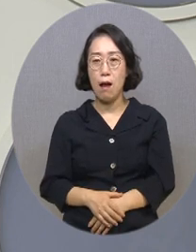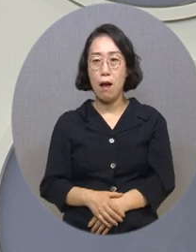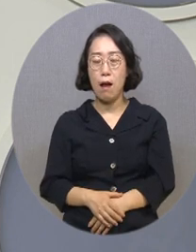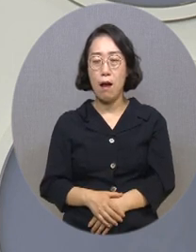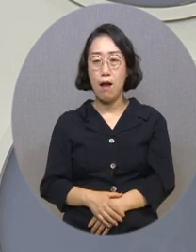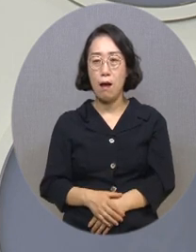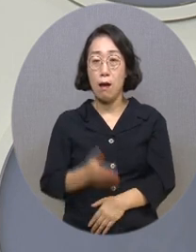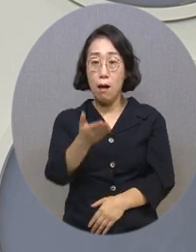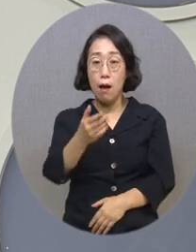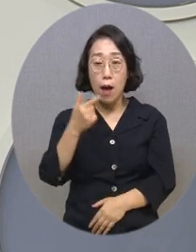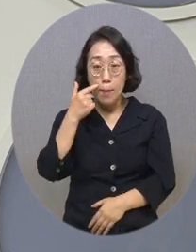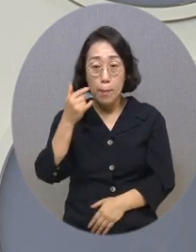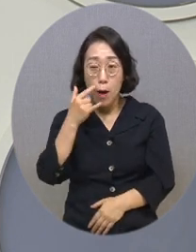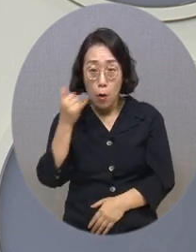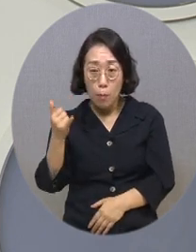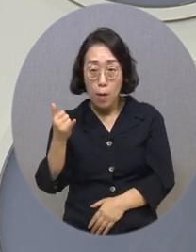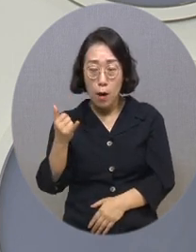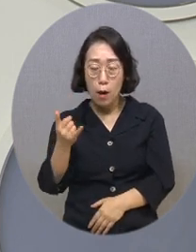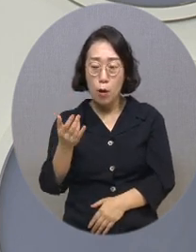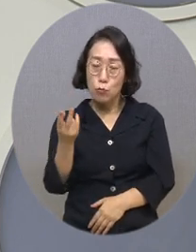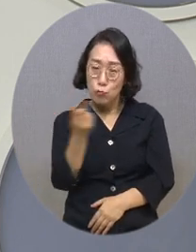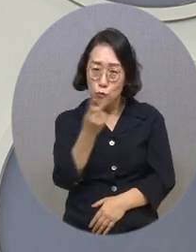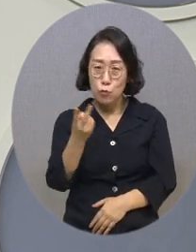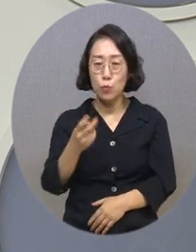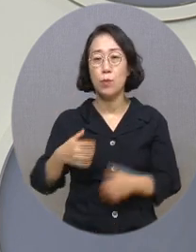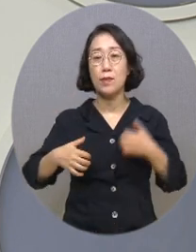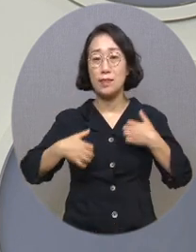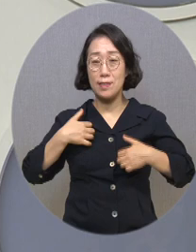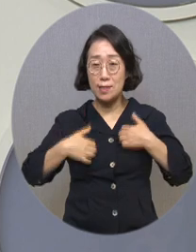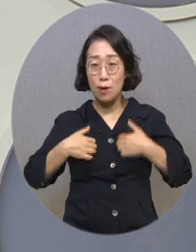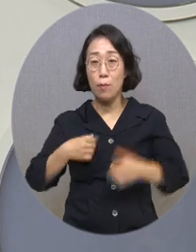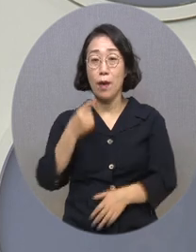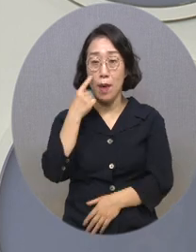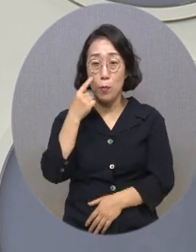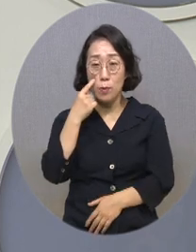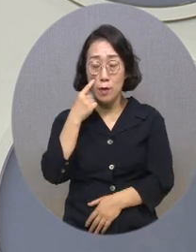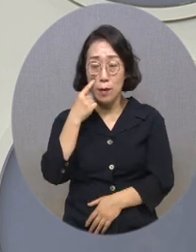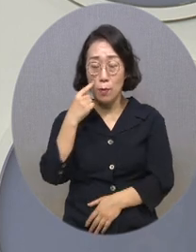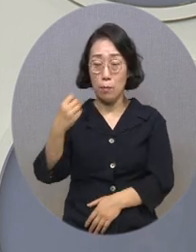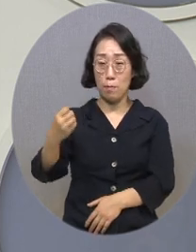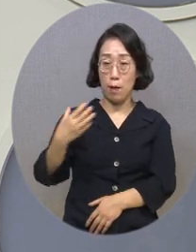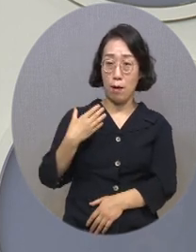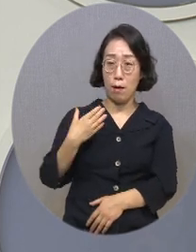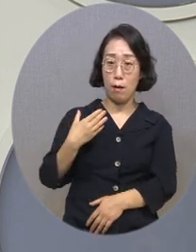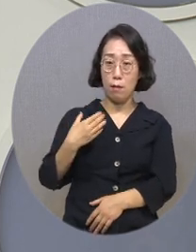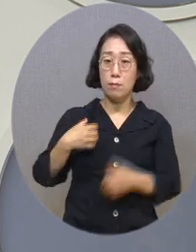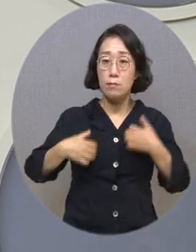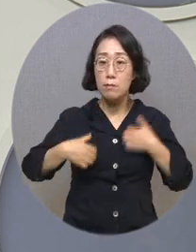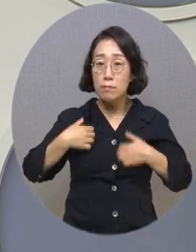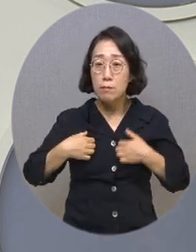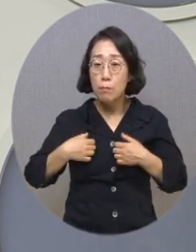엄마 즐기면서 사세요 그러더라고. 그래서 뭘 즐기냐 물어봤더니